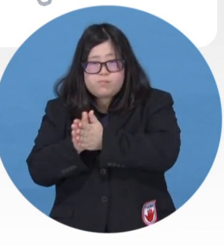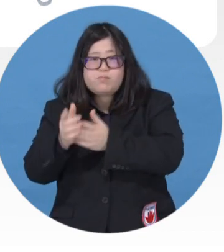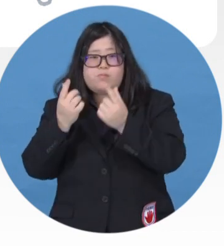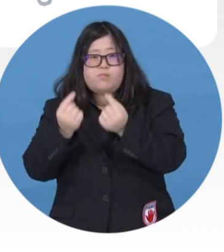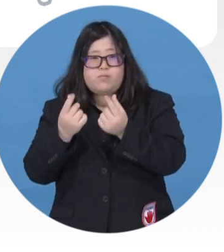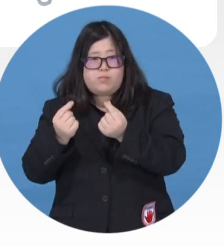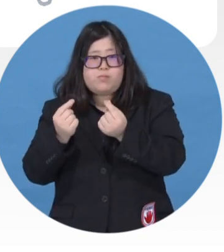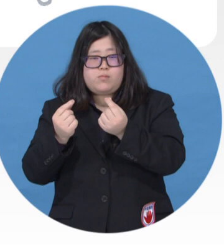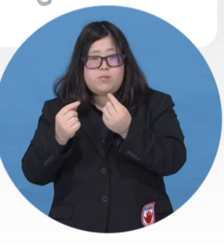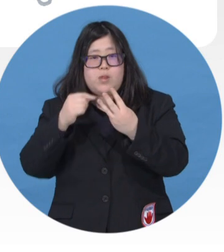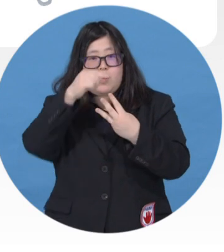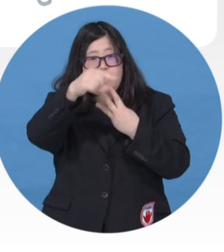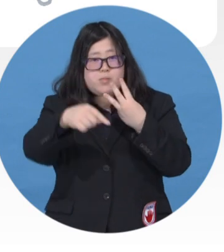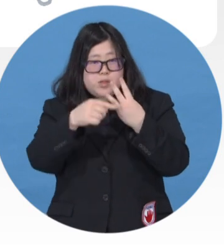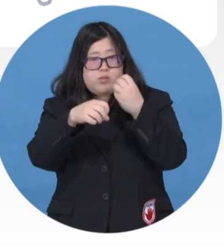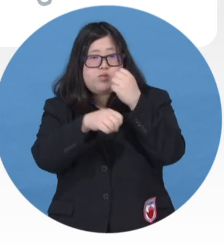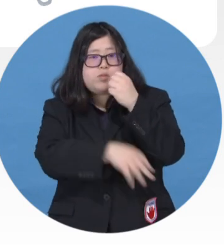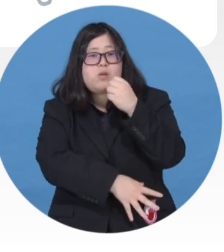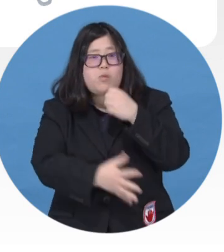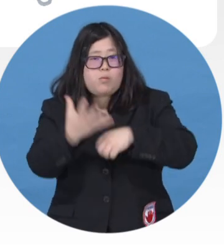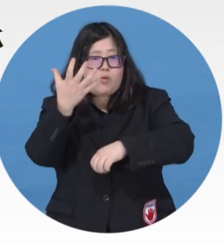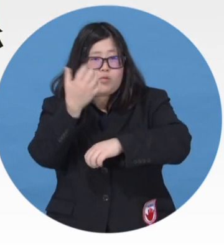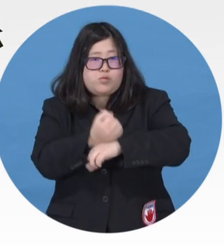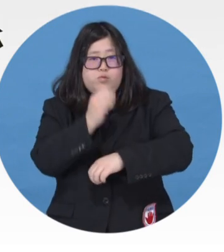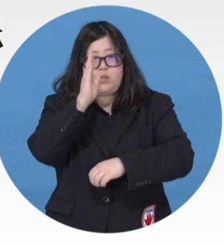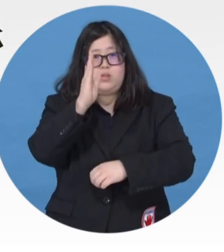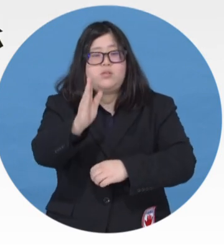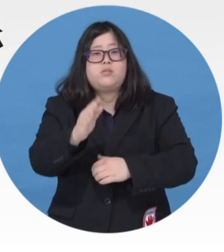徹底、3つの基本を習慣にしてください。